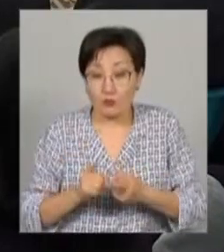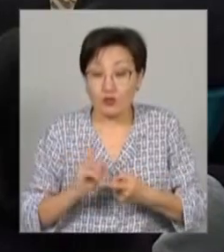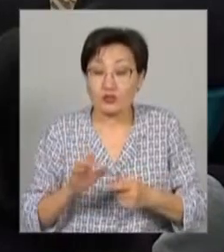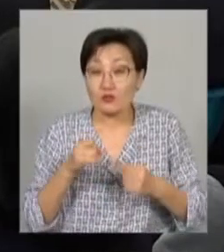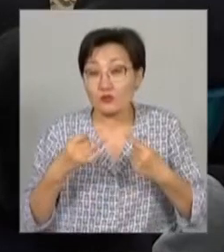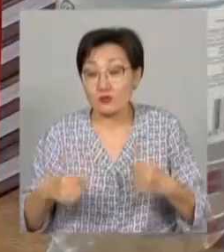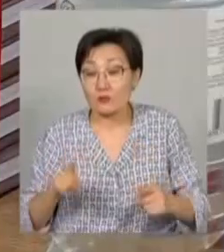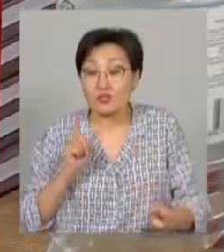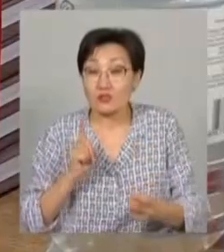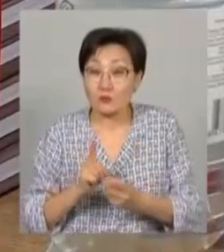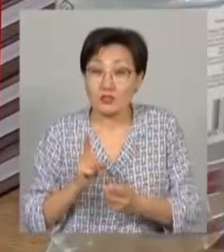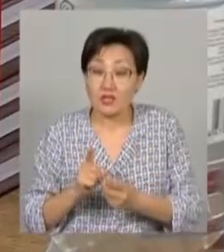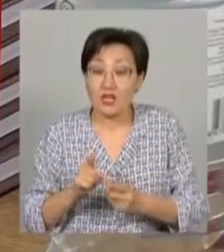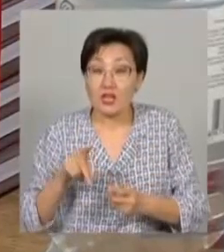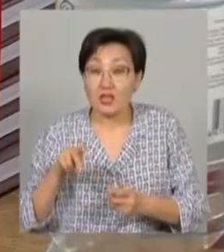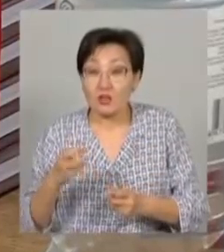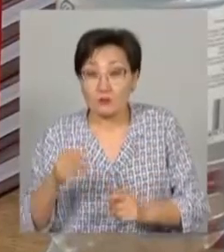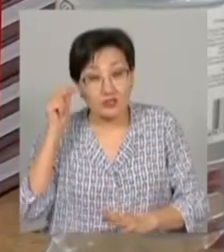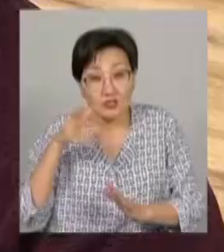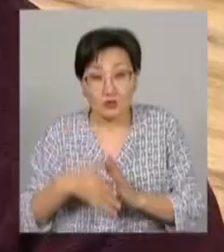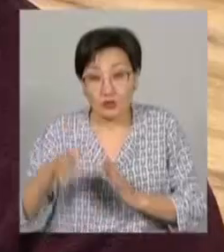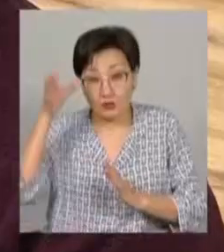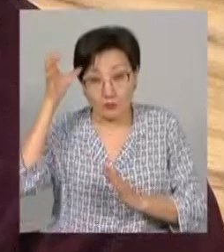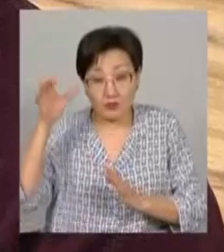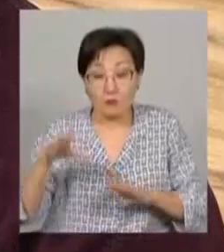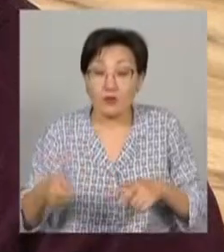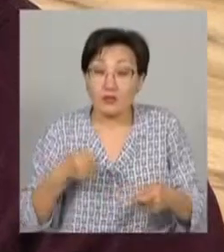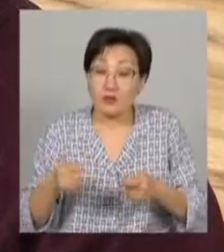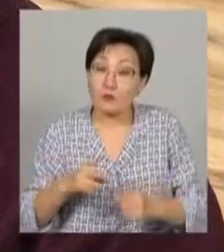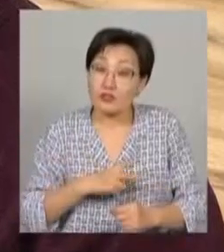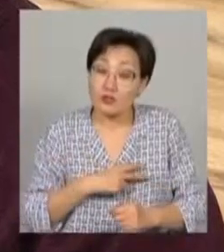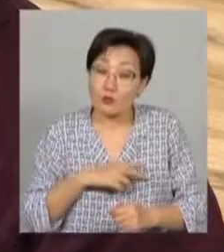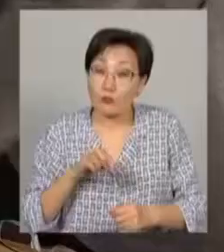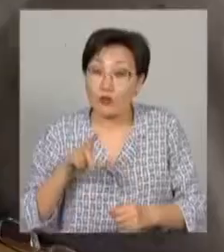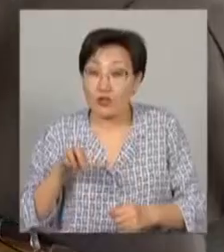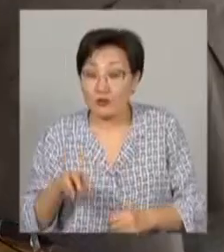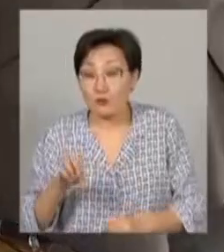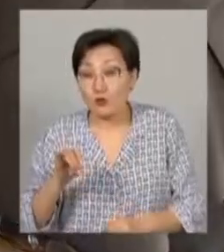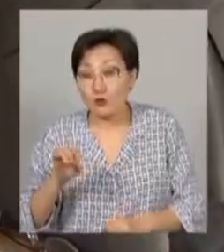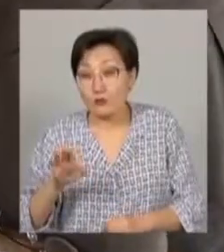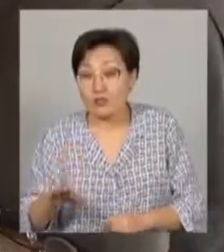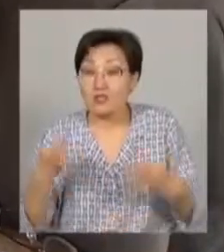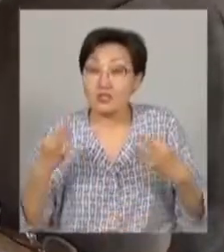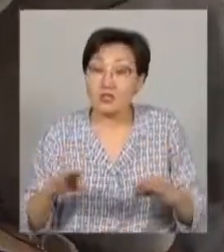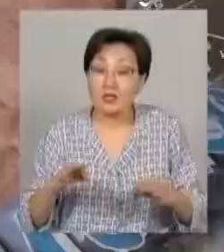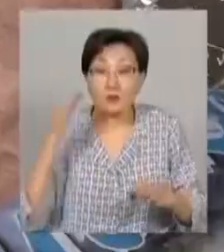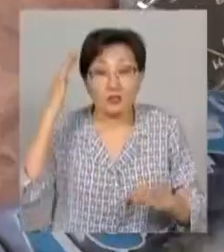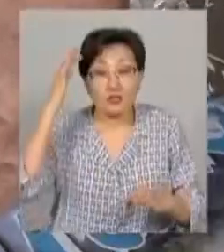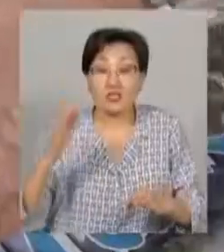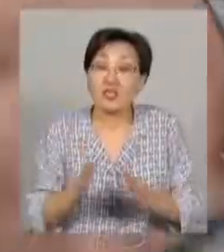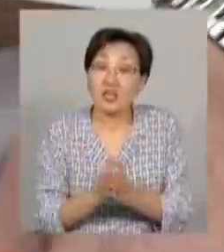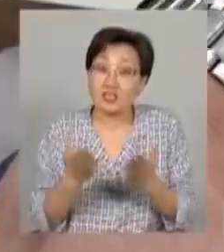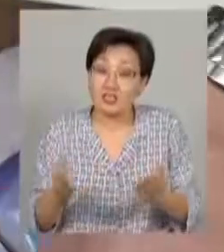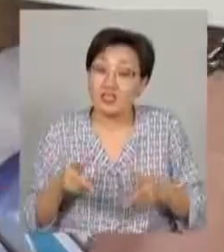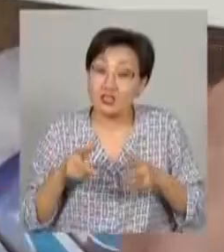Бұдан бөлек кездесу кезінде алаштанушы ғалым, президент сыйлығының лауреаты Болатбек Төлепбергеннің «Азаттық аңсаған» атты кітабының